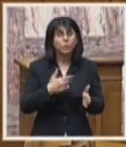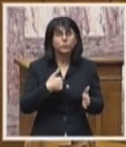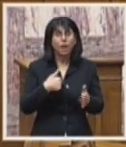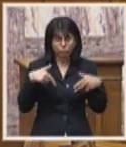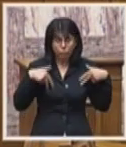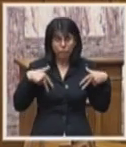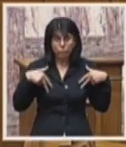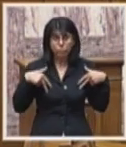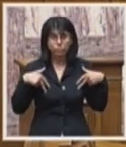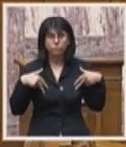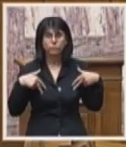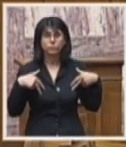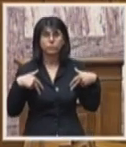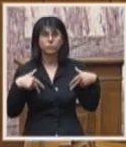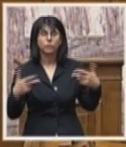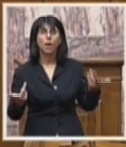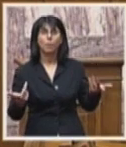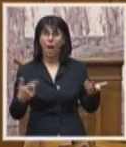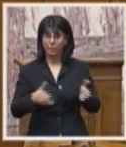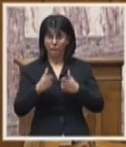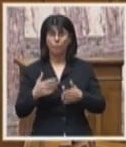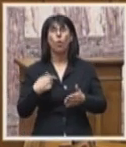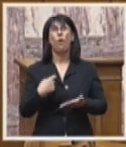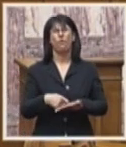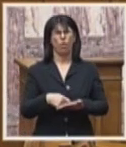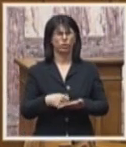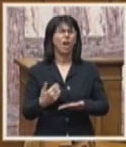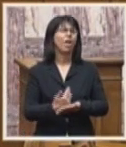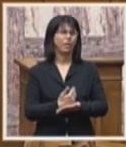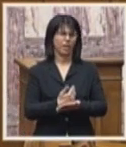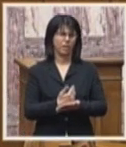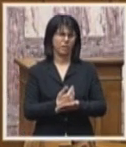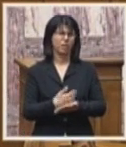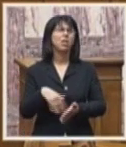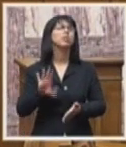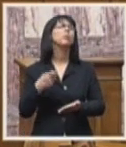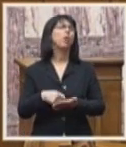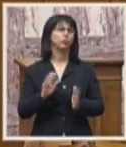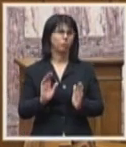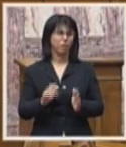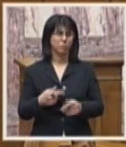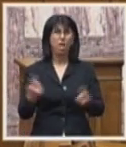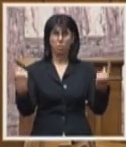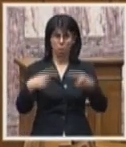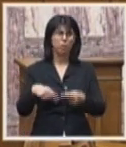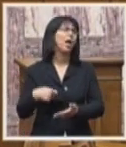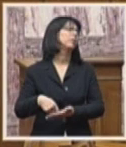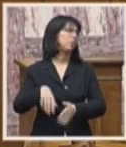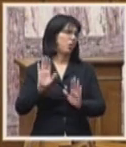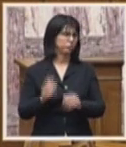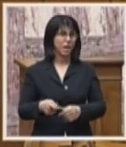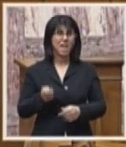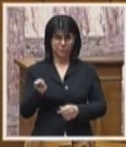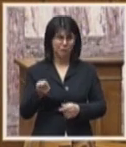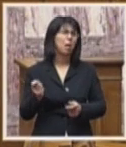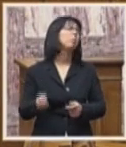κράτος μην πληρώνουμε φόρους, επειδή είναι άδικοι, μην πληρώνουμε διόδια, μην πληρώνουμε εισιτήρια,